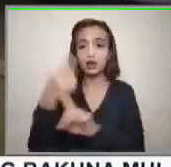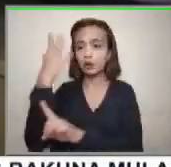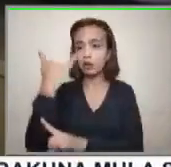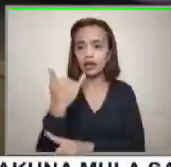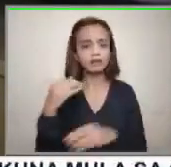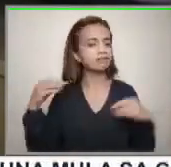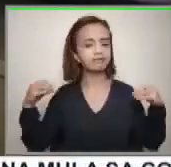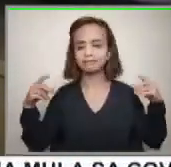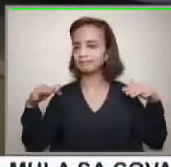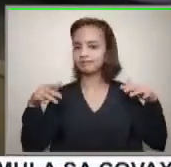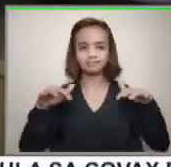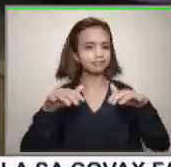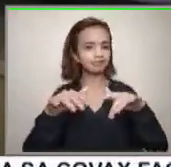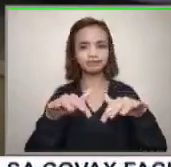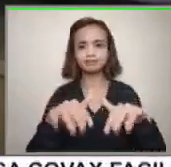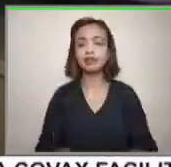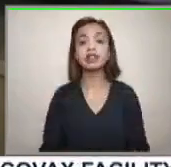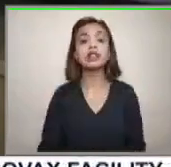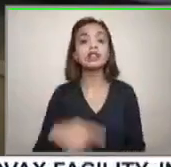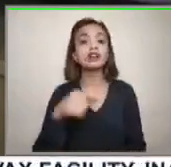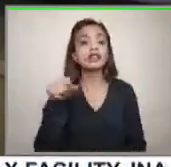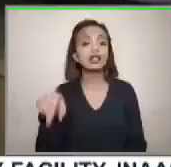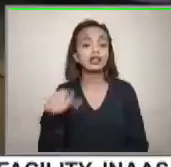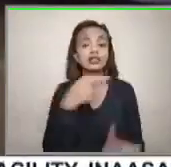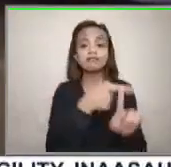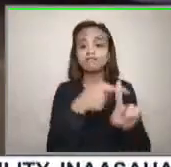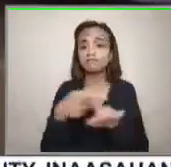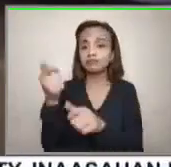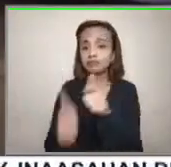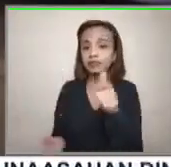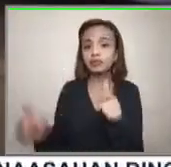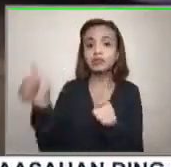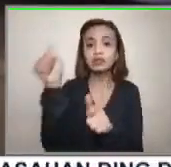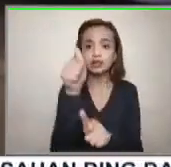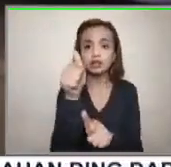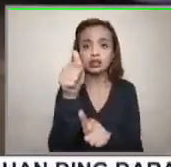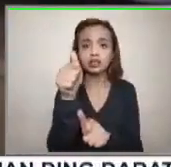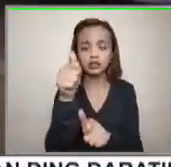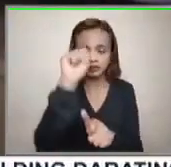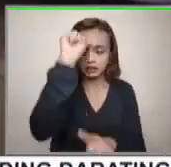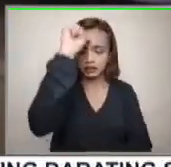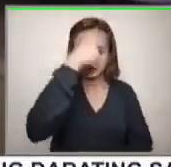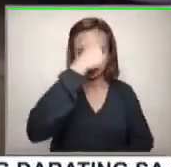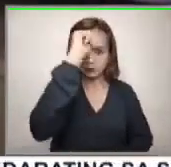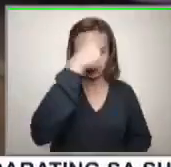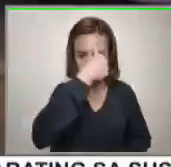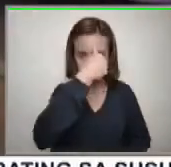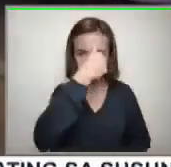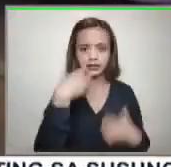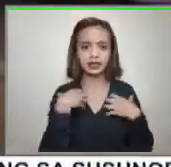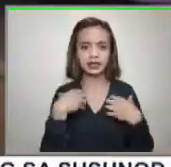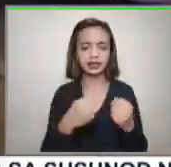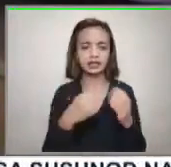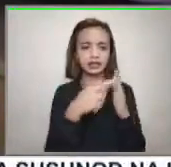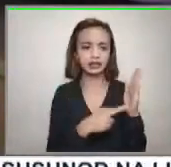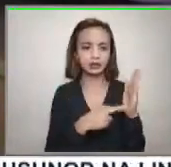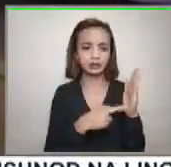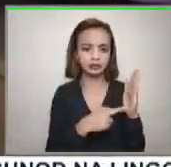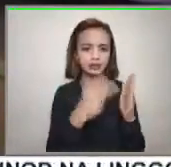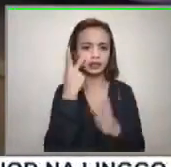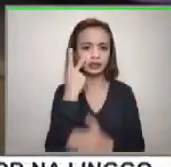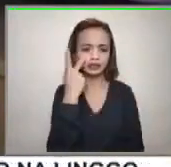Nagpaalala naman ang pamunuan ng sementeryo sa mga ipinatutupad na patutunan. Alamin na mga yan sa live report ni